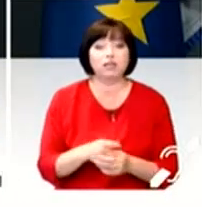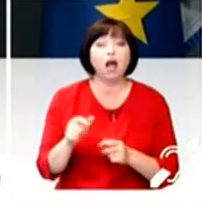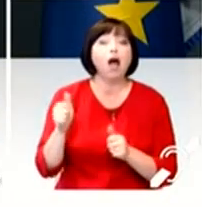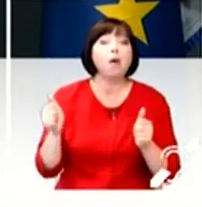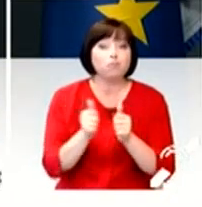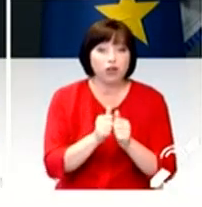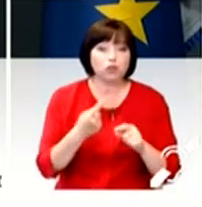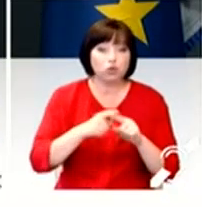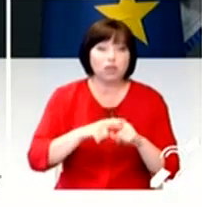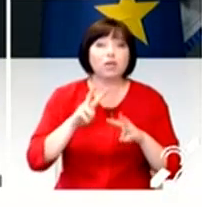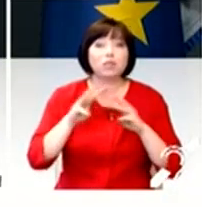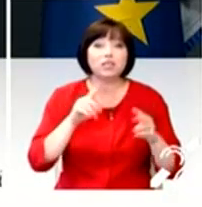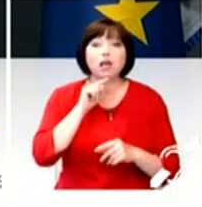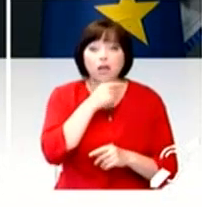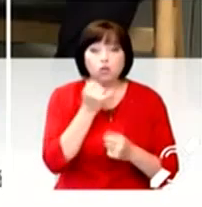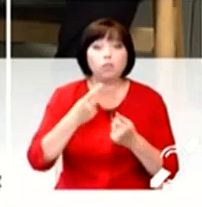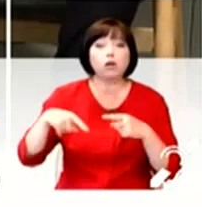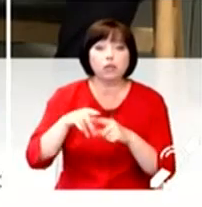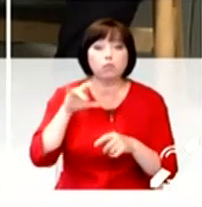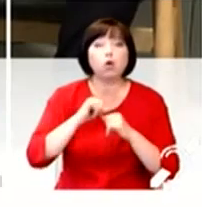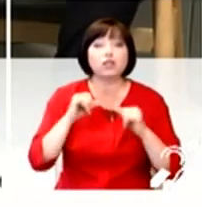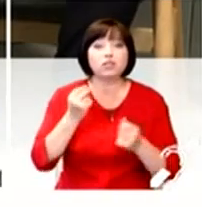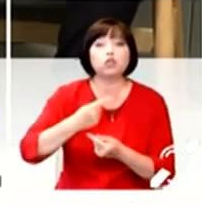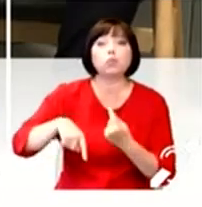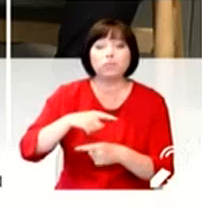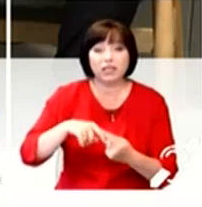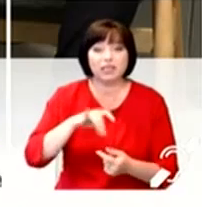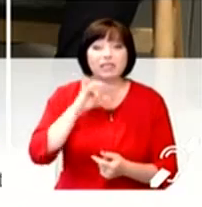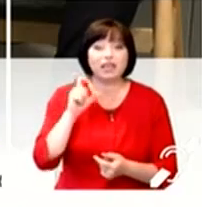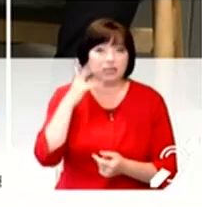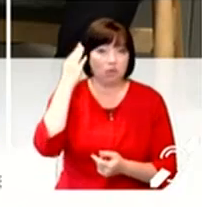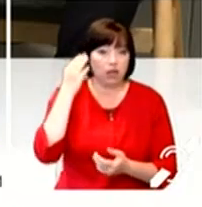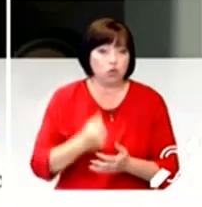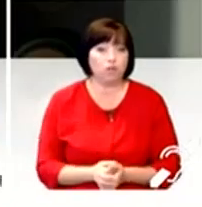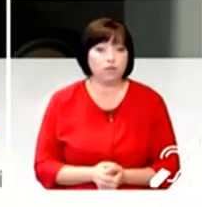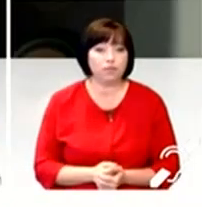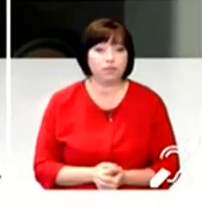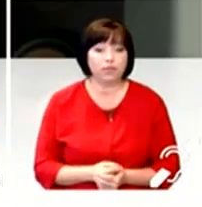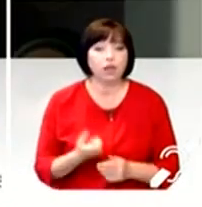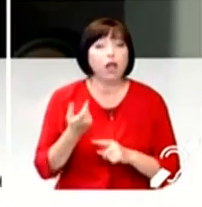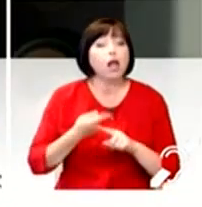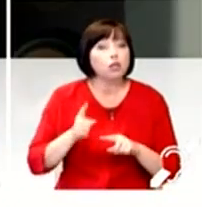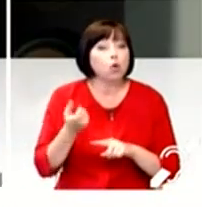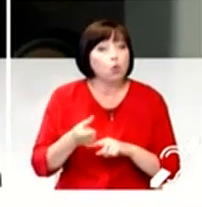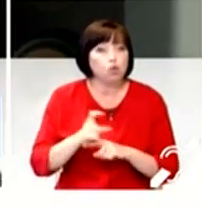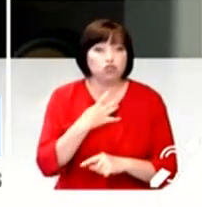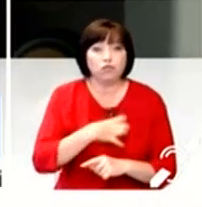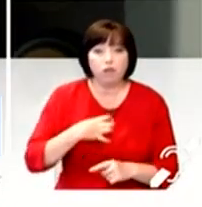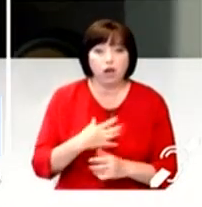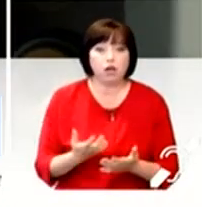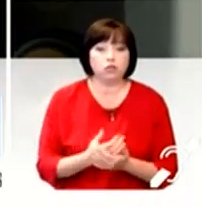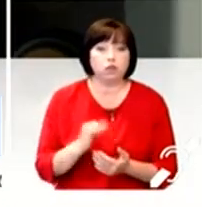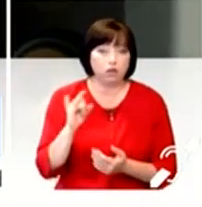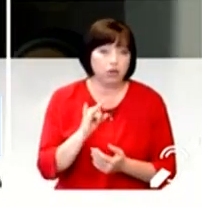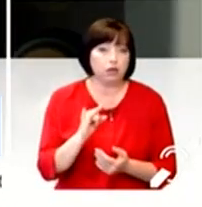și Digitalizării și Organizația pentru Dezvoltarea Antreprenoriatului din Republica Moldova. Este foarte important și este foarte binevenit